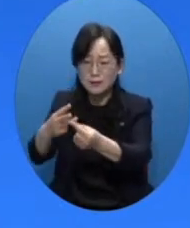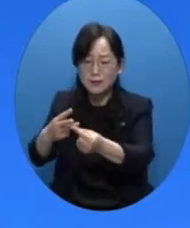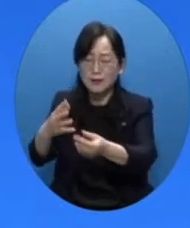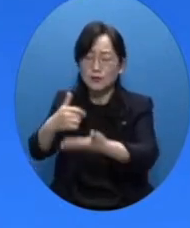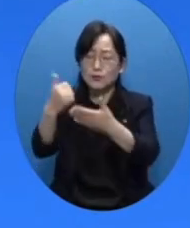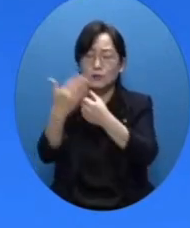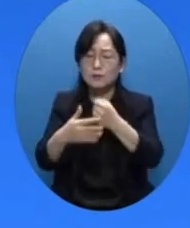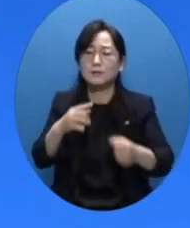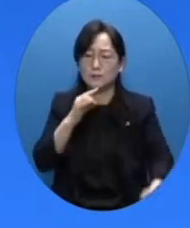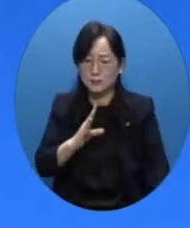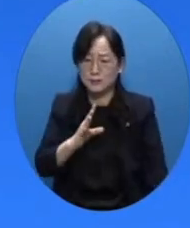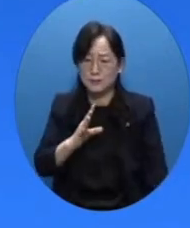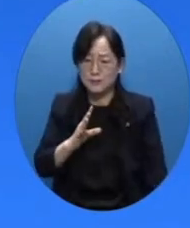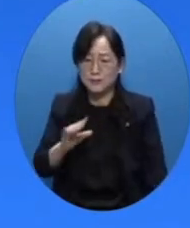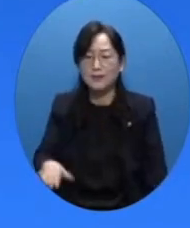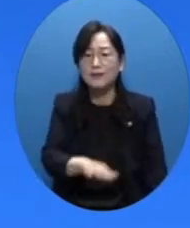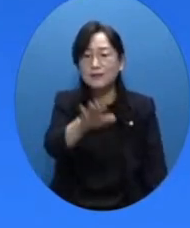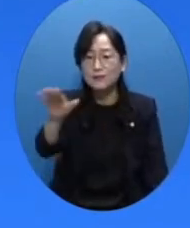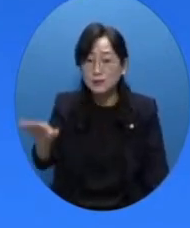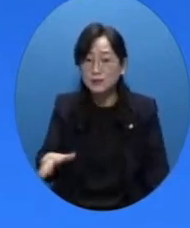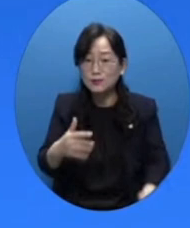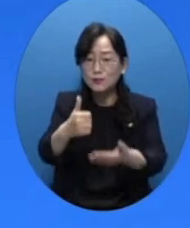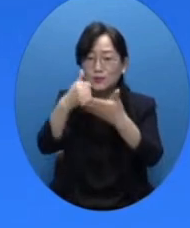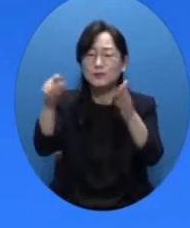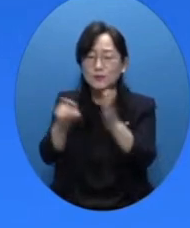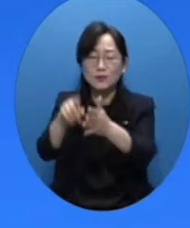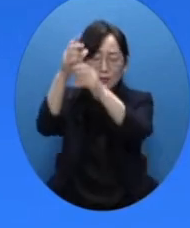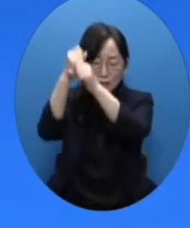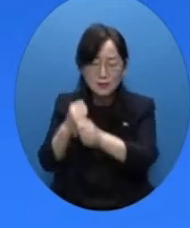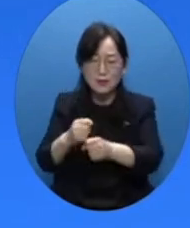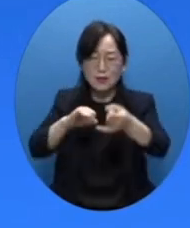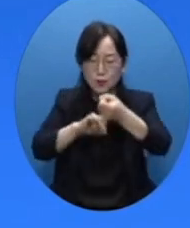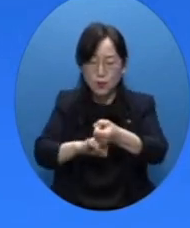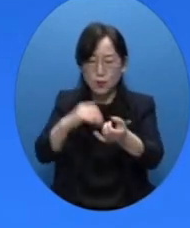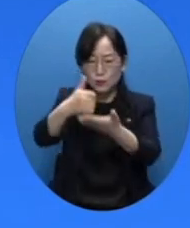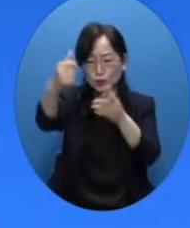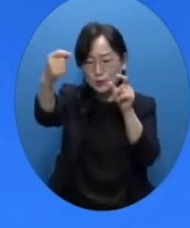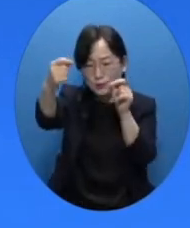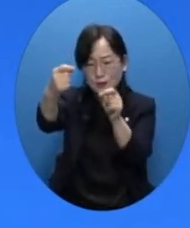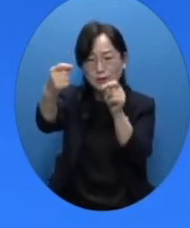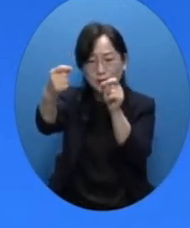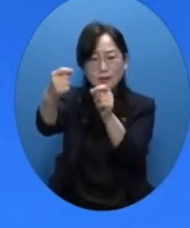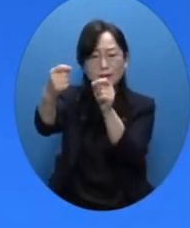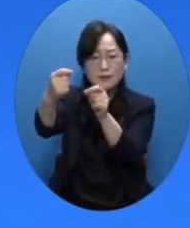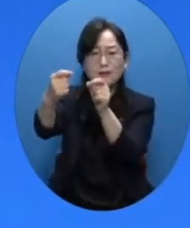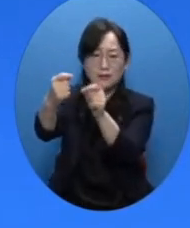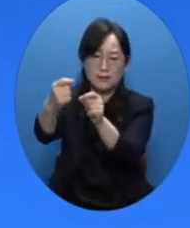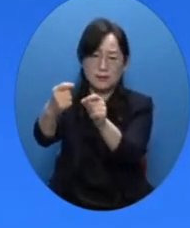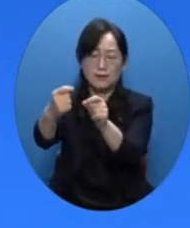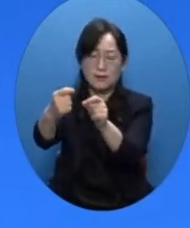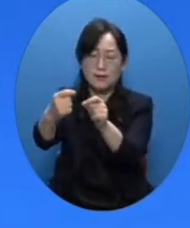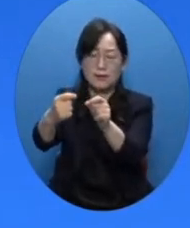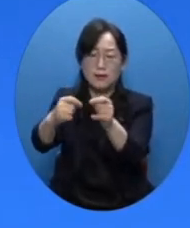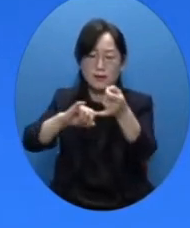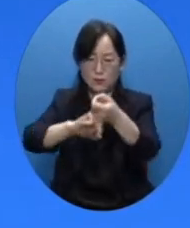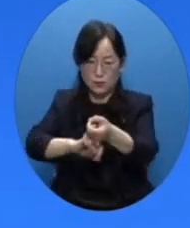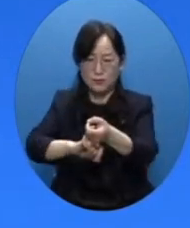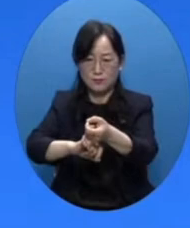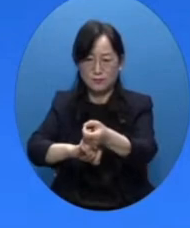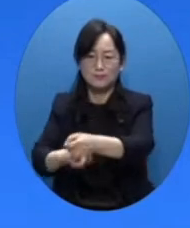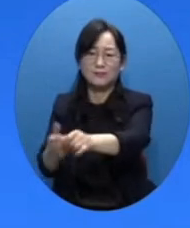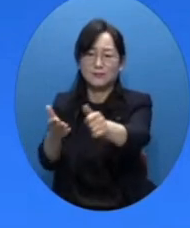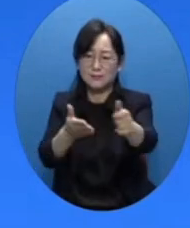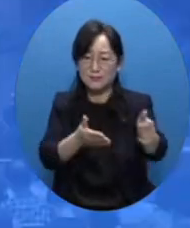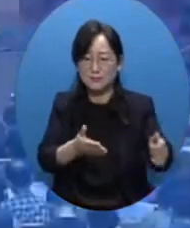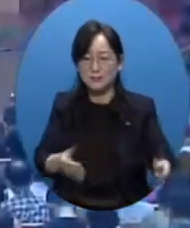주님은 이기 때문에 우리가 힘을 믿고 의지하고 주께 더 가까이 더 가까이 더 가까이 나가는 주님의 자녀들이 되어야